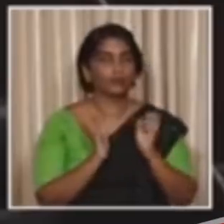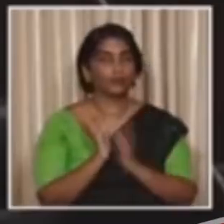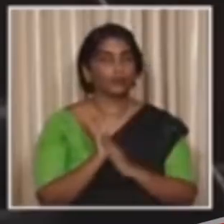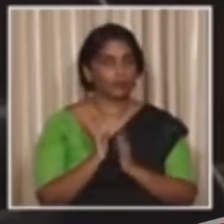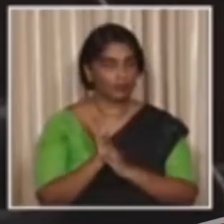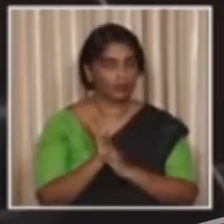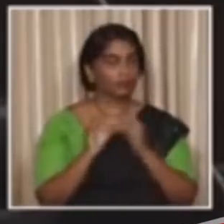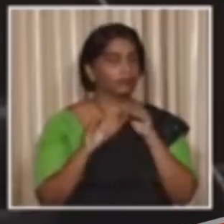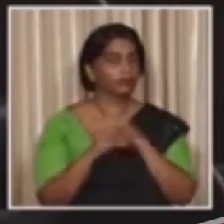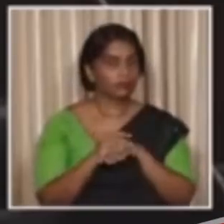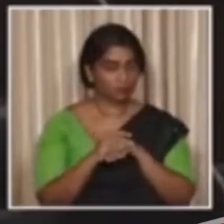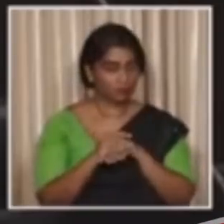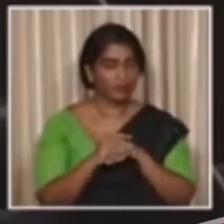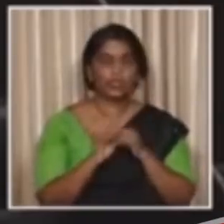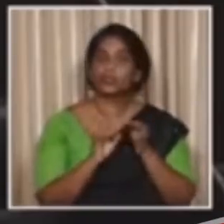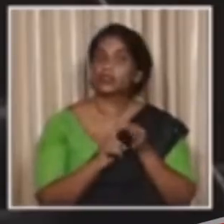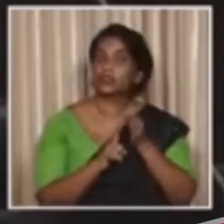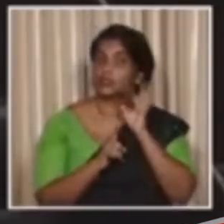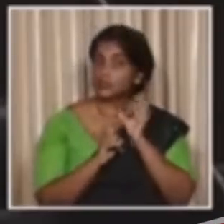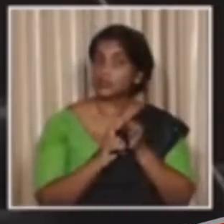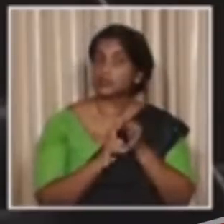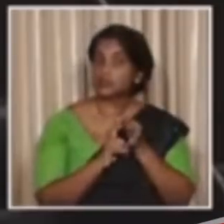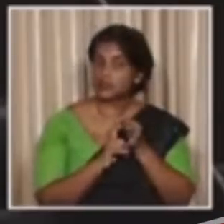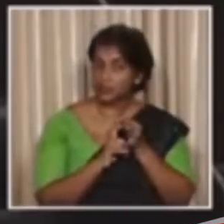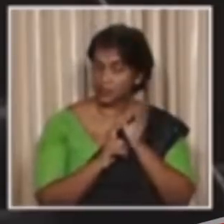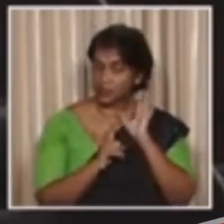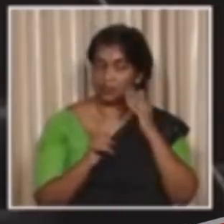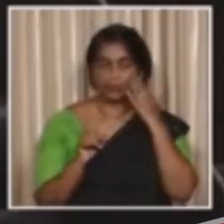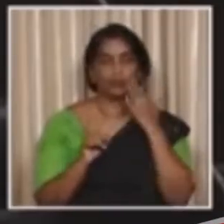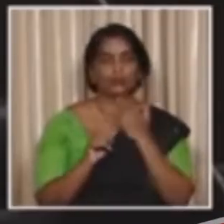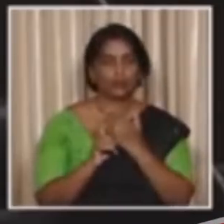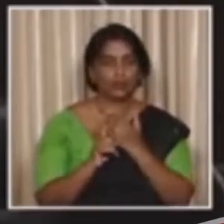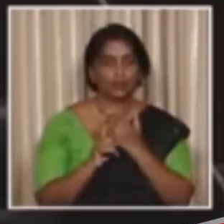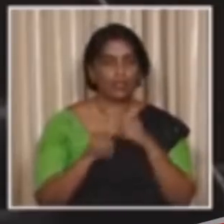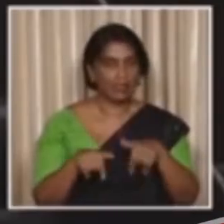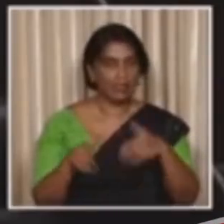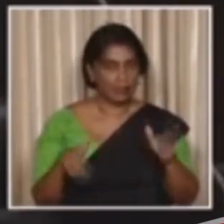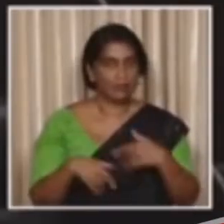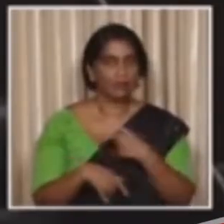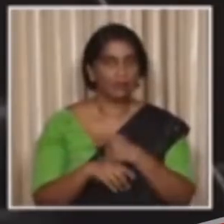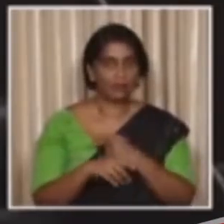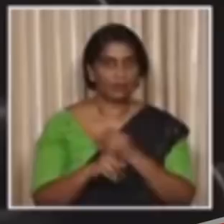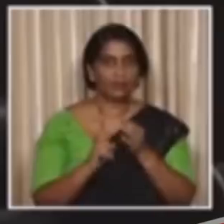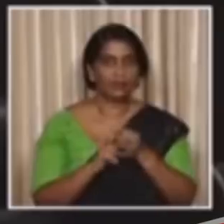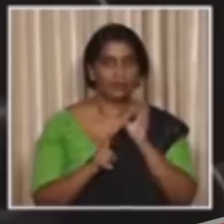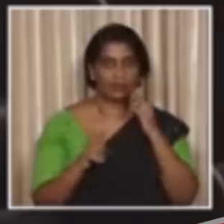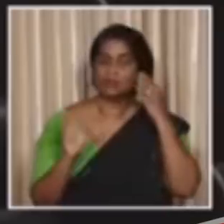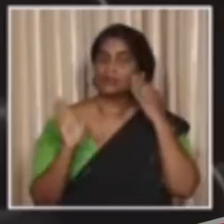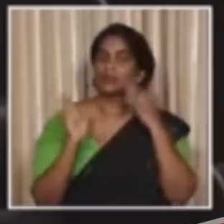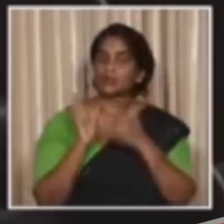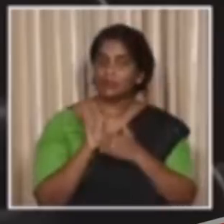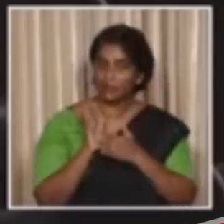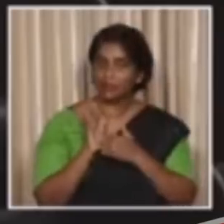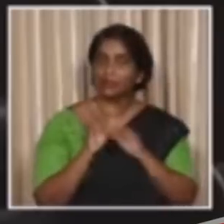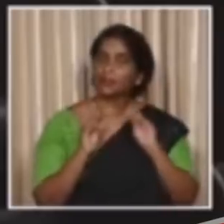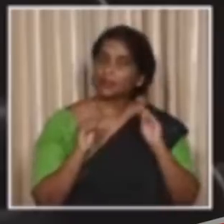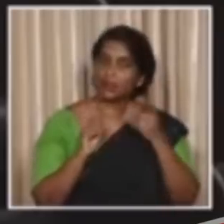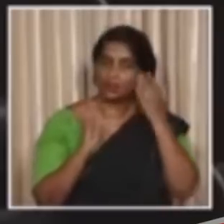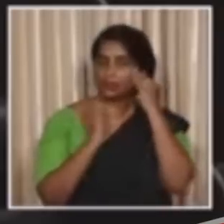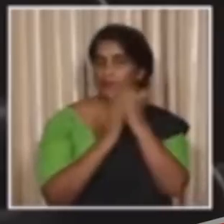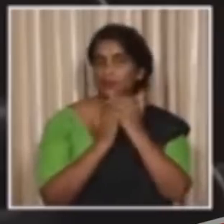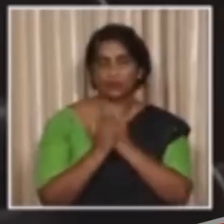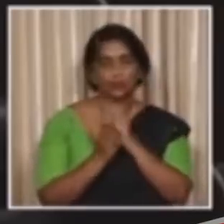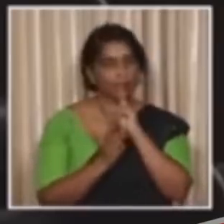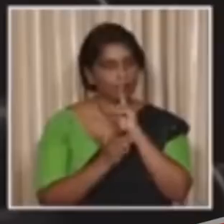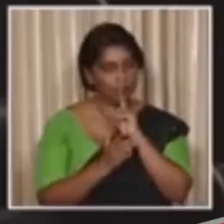සභාවේ හිටපු සභාපතිවරු ගැන සභාපතිවරයා ගැන හිටපු නෙවෙයි තවමත් ඉන්න සභාපතිවරයා ගැන යම්කිසි කරුණු ප්‍රමාණයක්